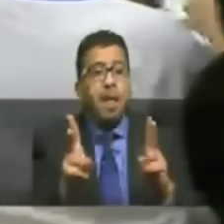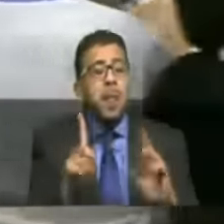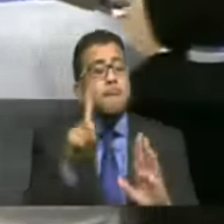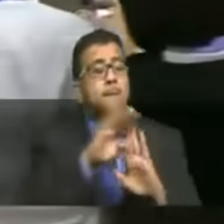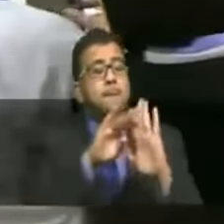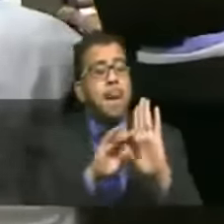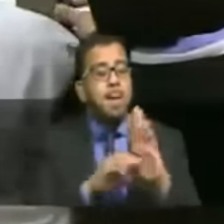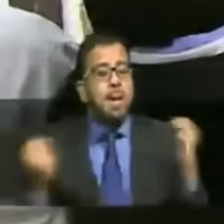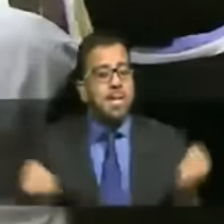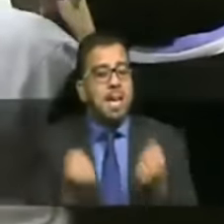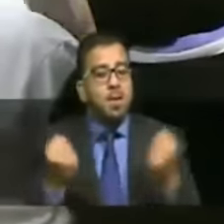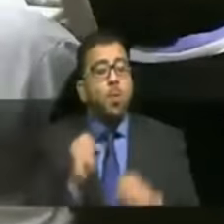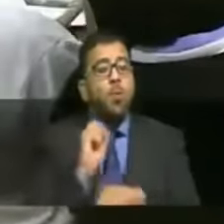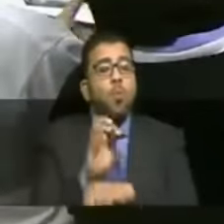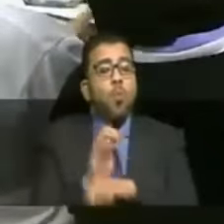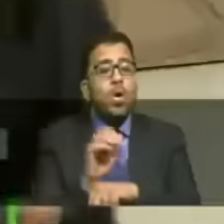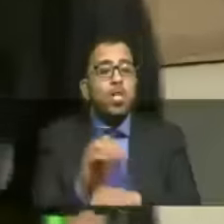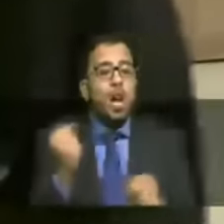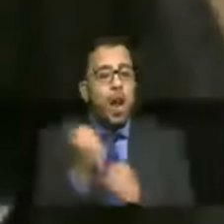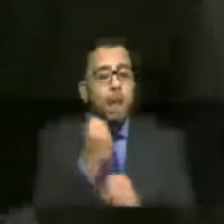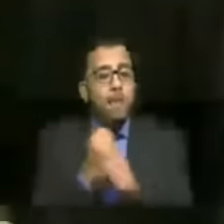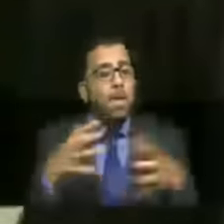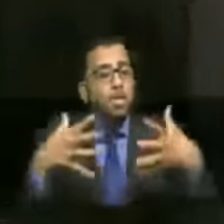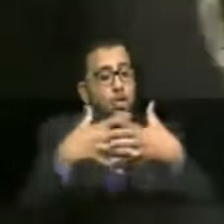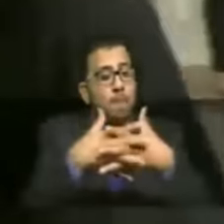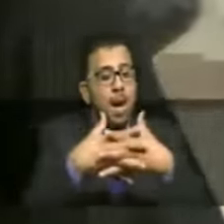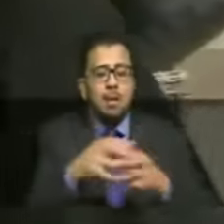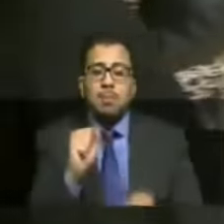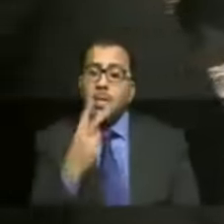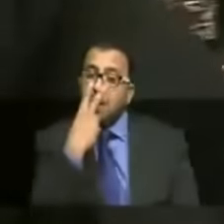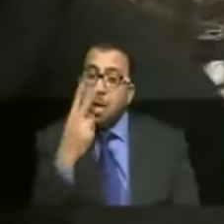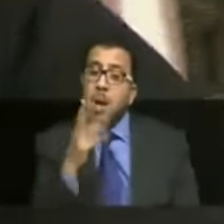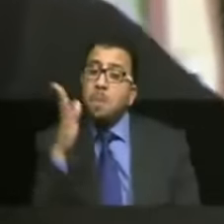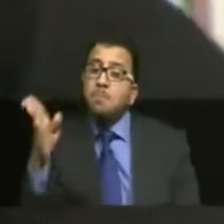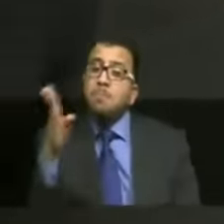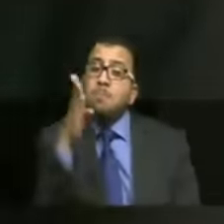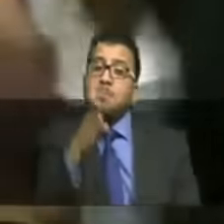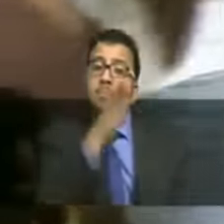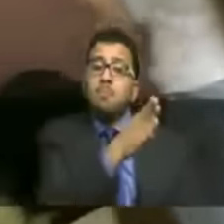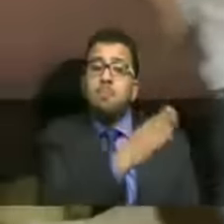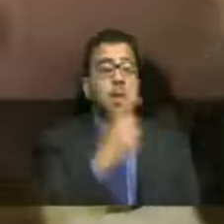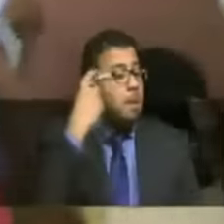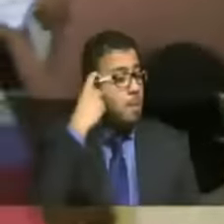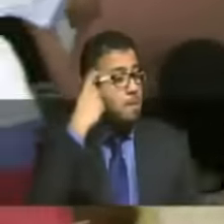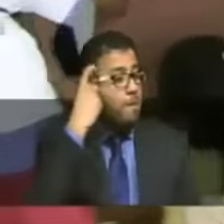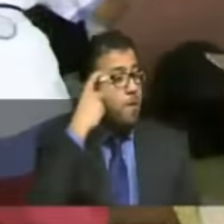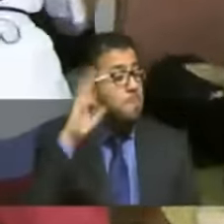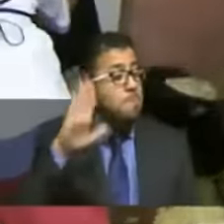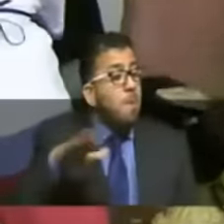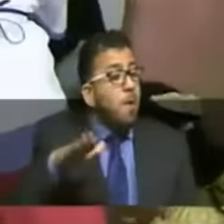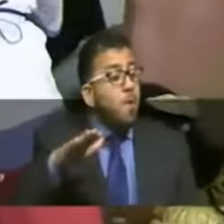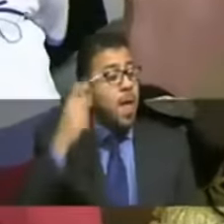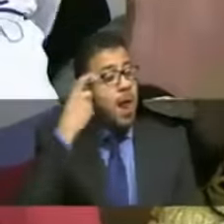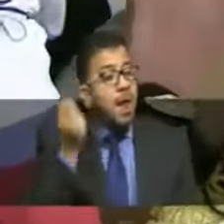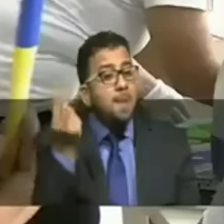بالبرامج التدريبية وبورش العمل الجماعية، إضافة للزيارات الميدانية وغيرها لترسيخ مفاهيم عدة منها